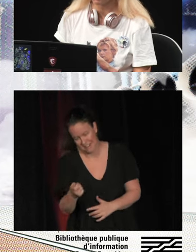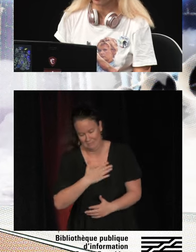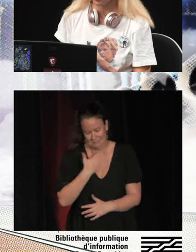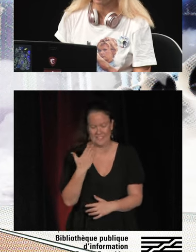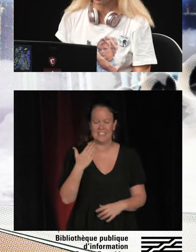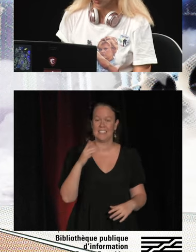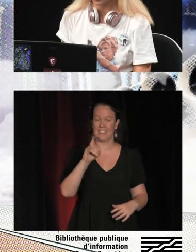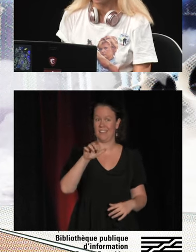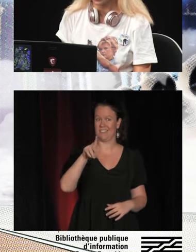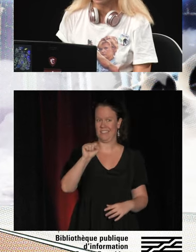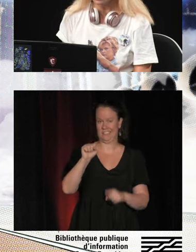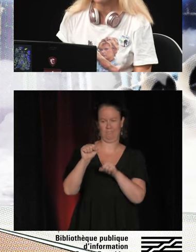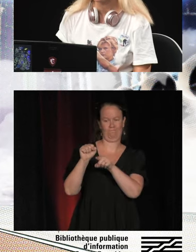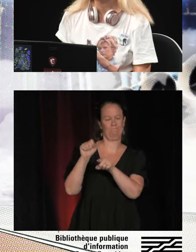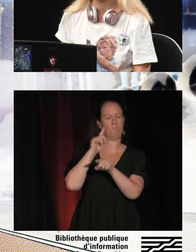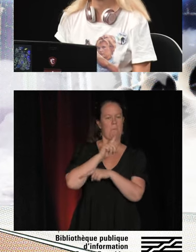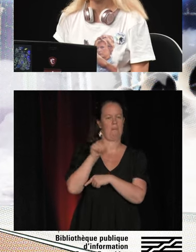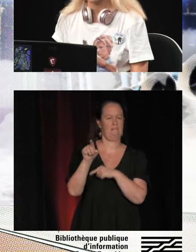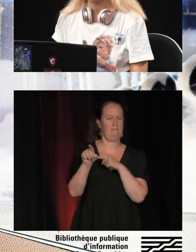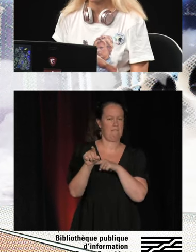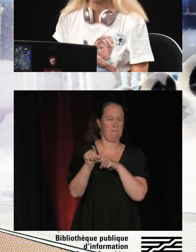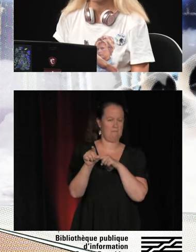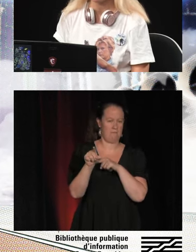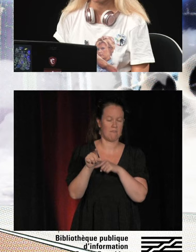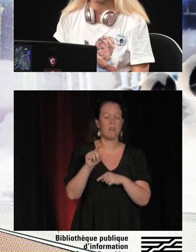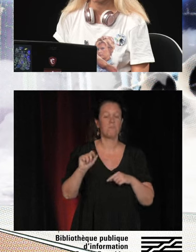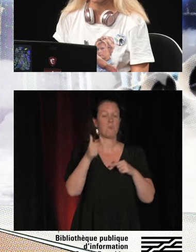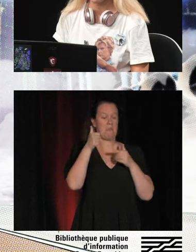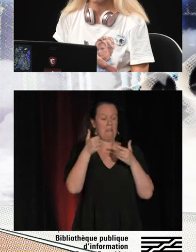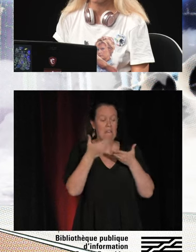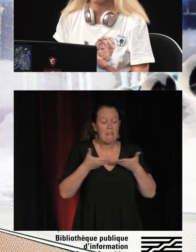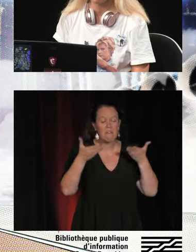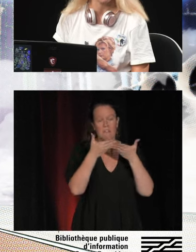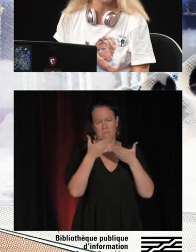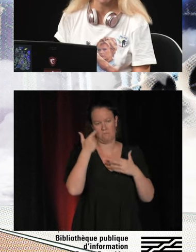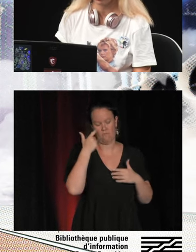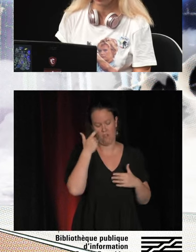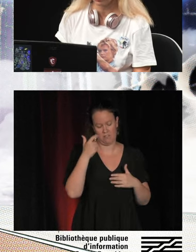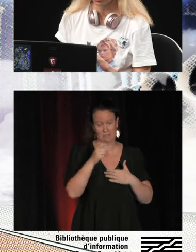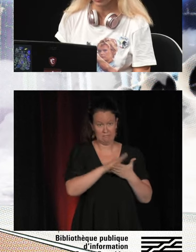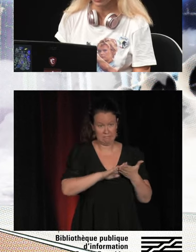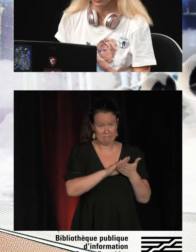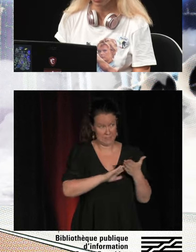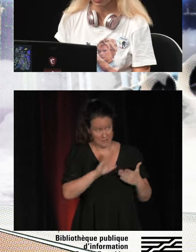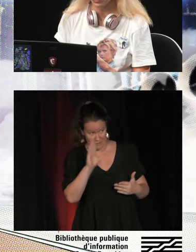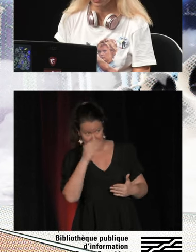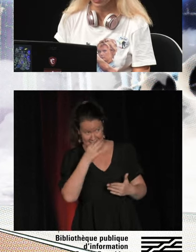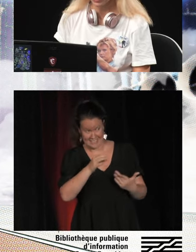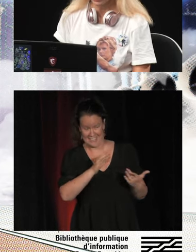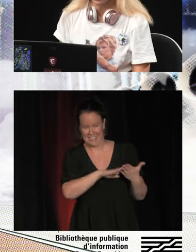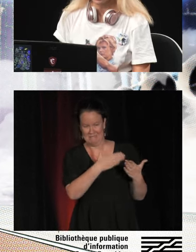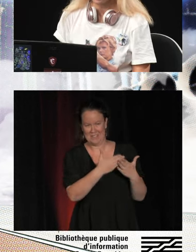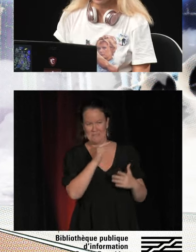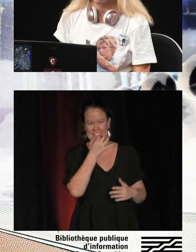très envie vraiment de me mettre au speedrun de Hades en fresh file. Alors, je suis désolée, je vous ai pas du tout parlé de ça pour